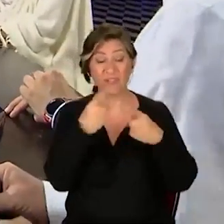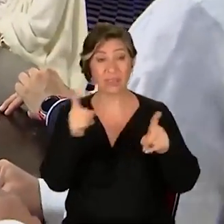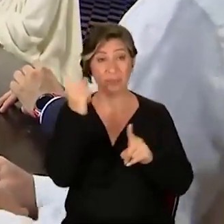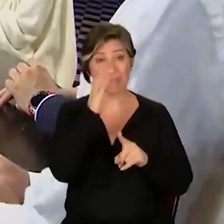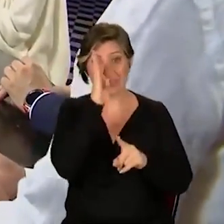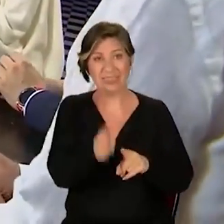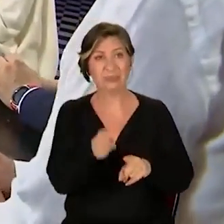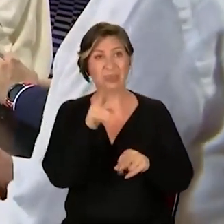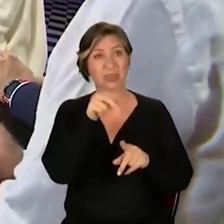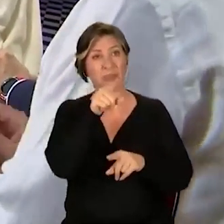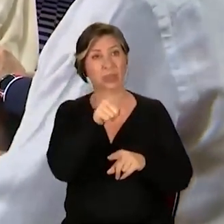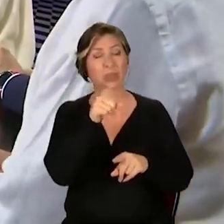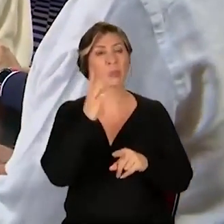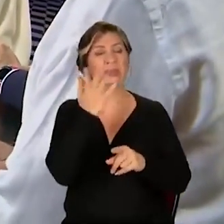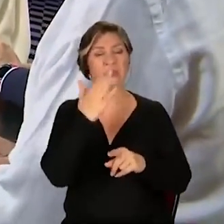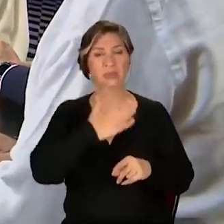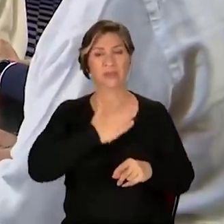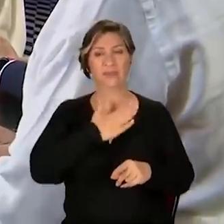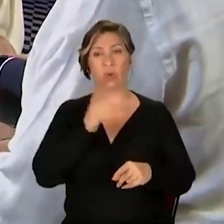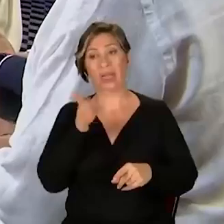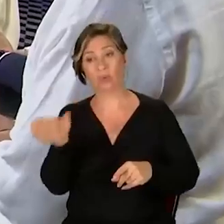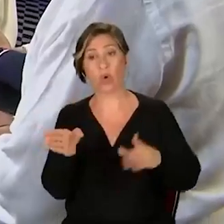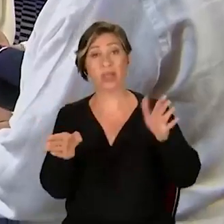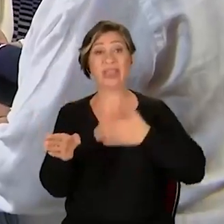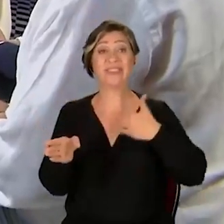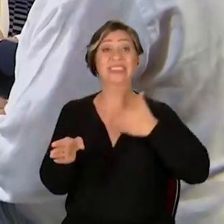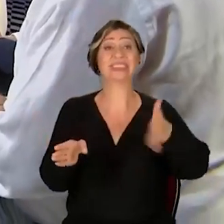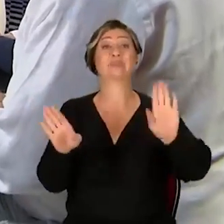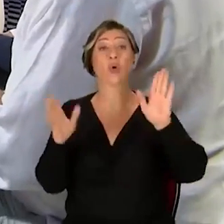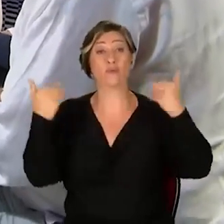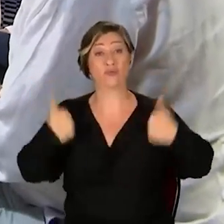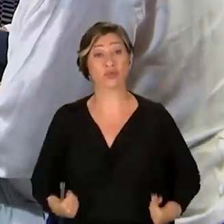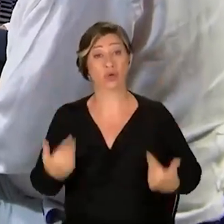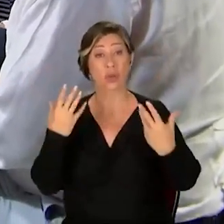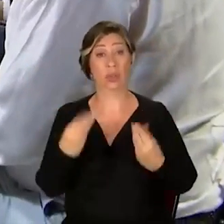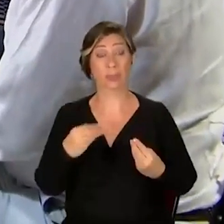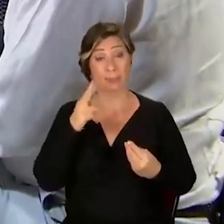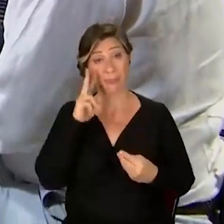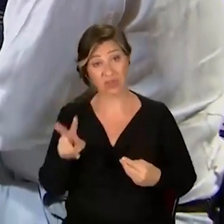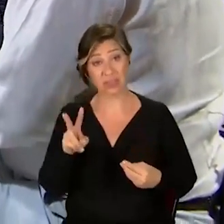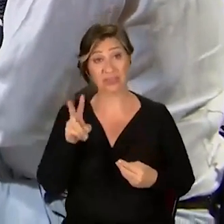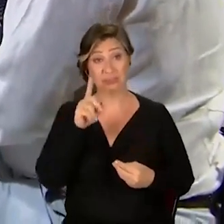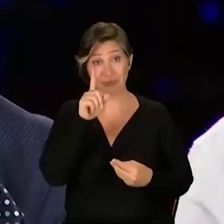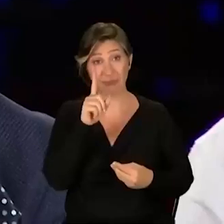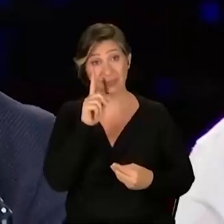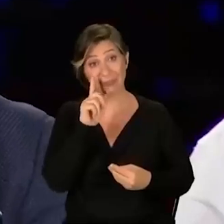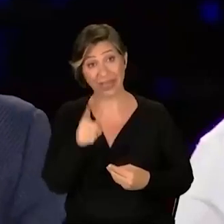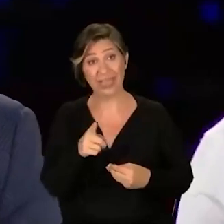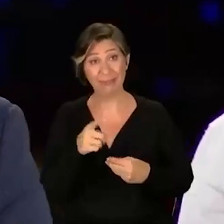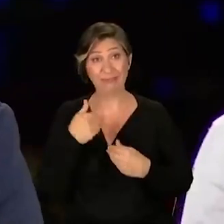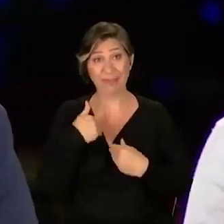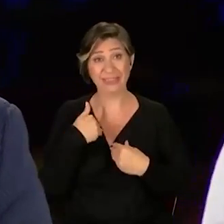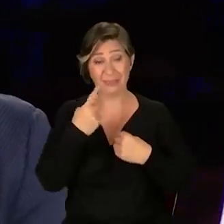bunlar. Evet. Yani böyle... birisi şimdi diyorsa ki nefes oraya gitmiyor, oraya nefes falan gitmiyor fizyolojik olarak. Bakacağız gidiyor mu bence.